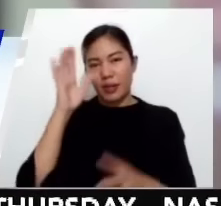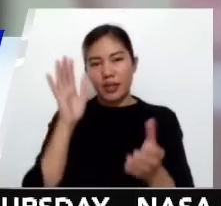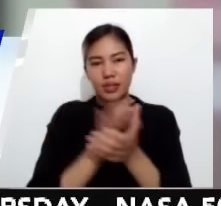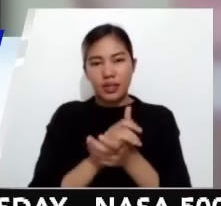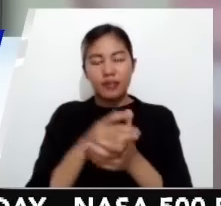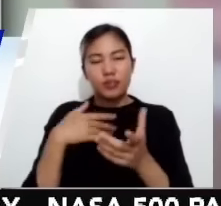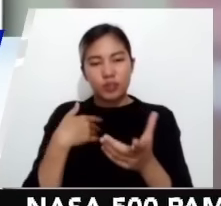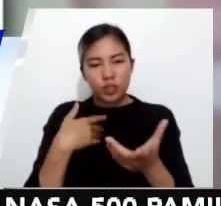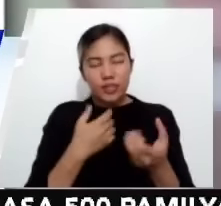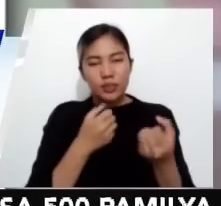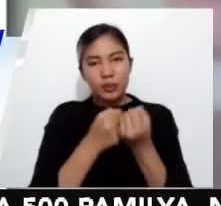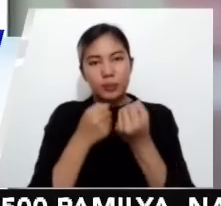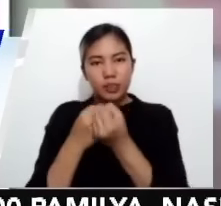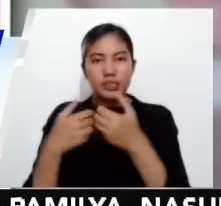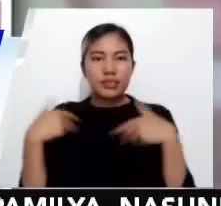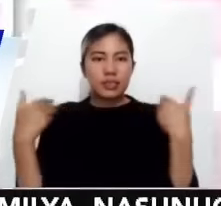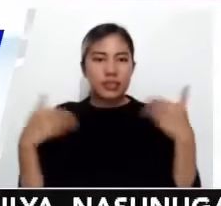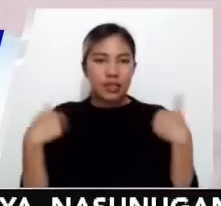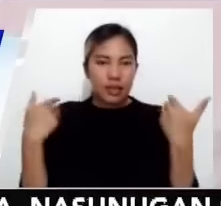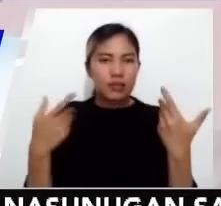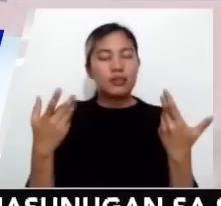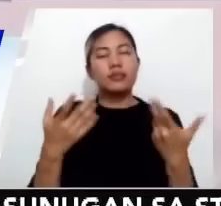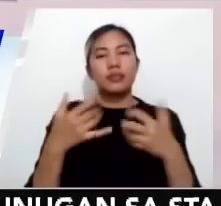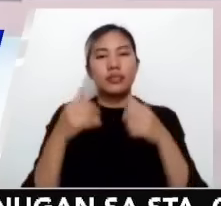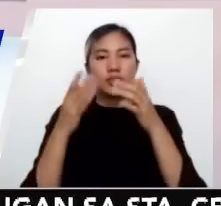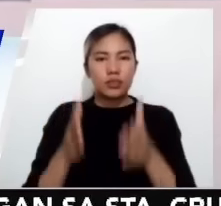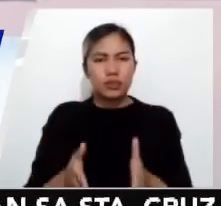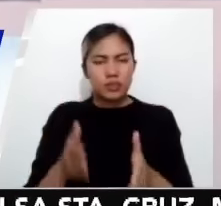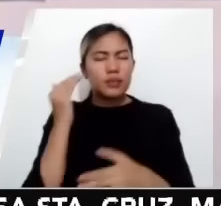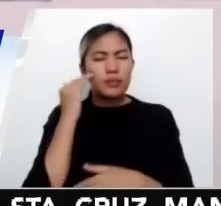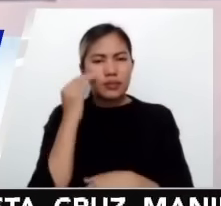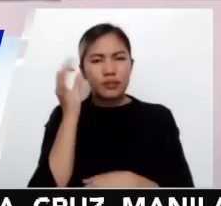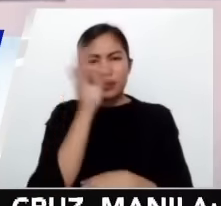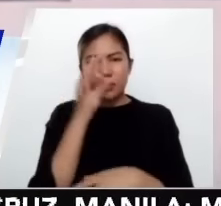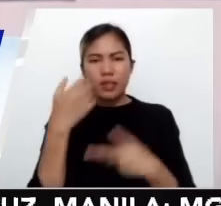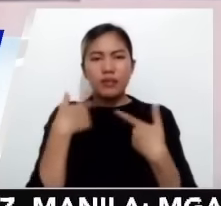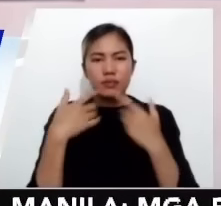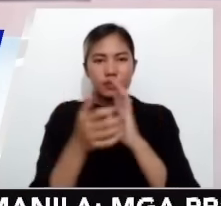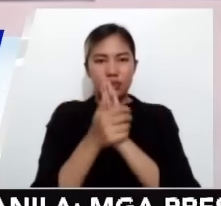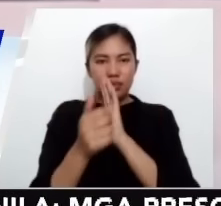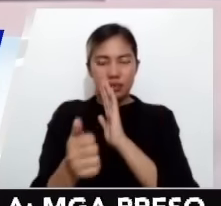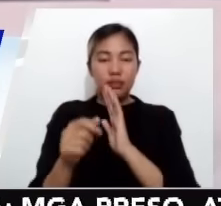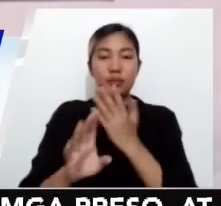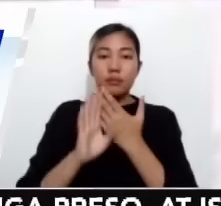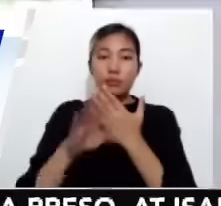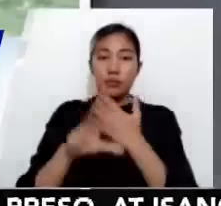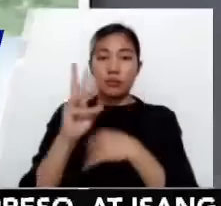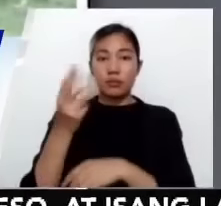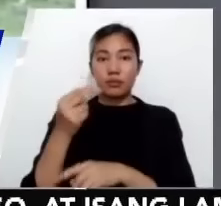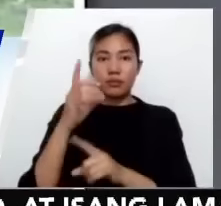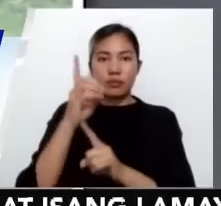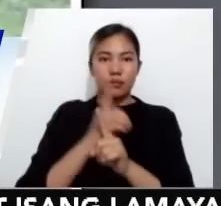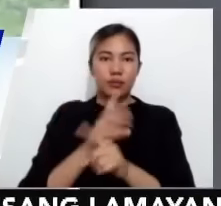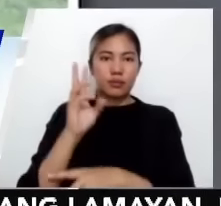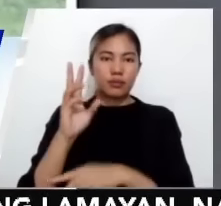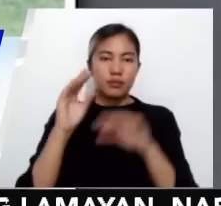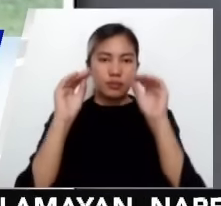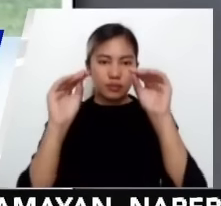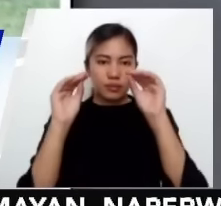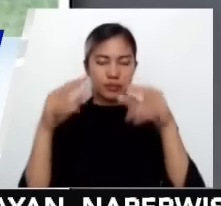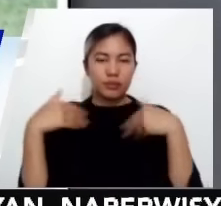atleta dahil alam niyang may galing ang mga Pilipino. Babalik doon si EJ sa December 6 para magturo sa mga bata sa gagawing